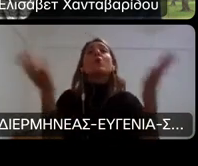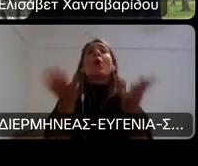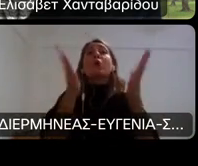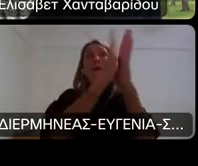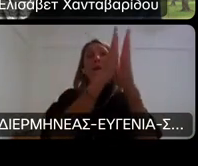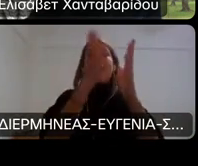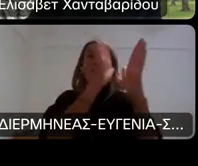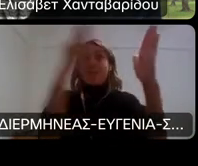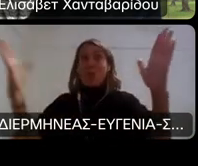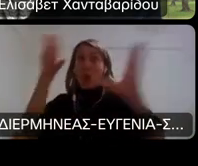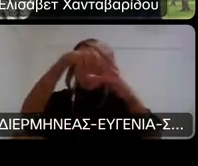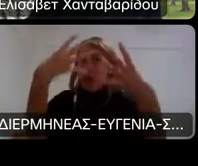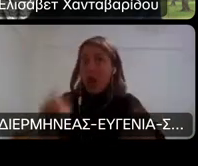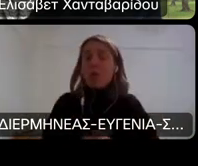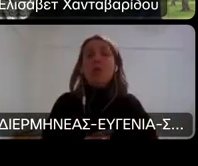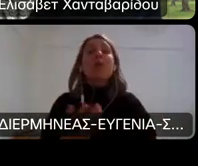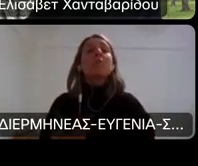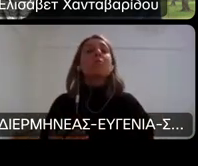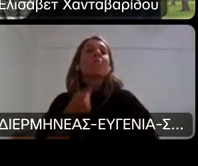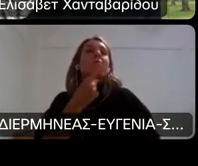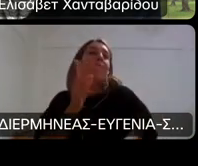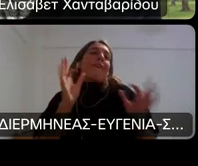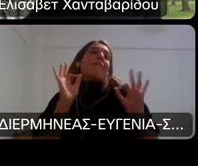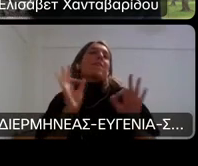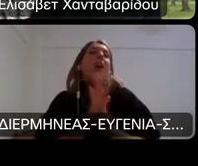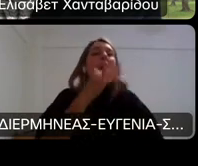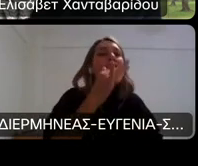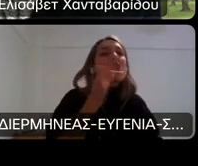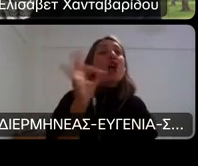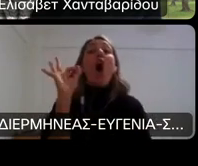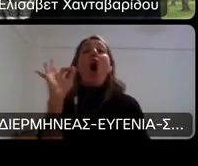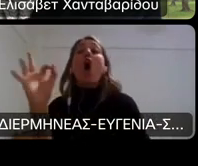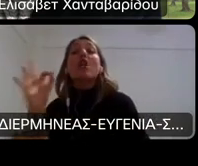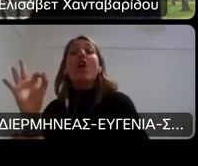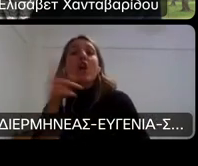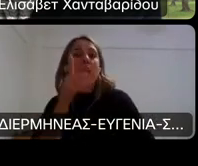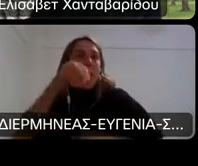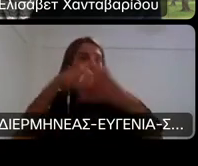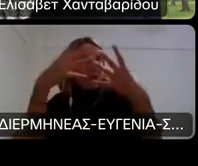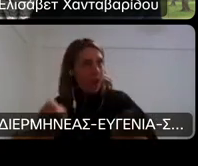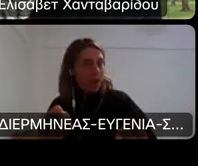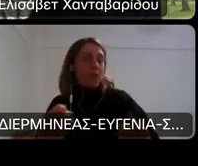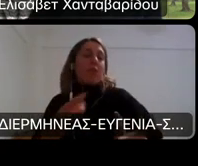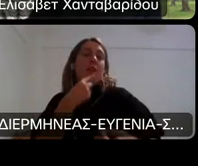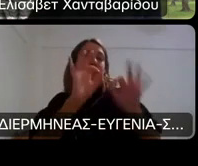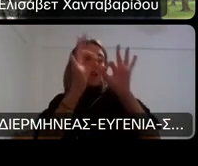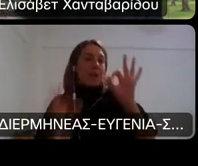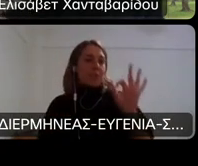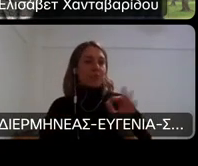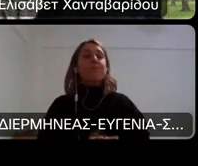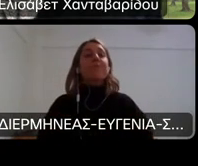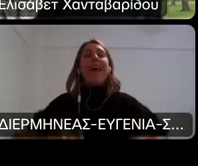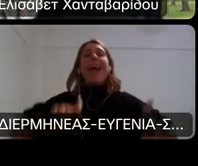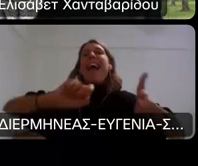στις συλλογές μας. Και φυσικά χρησιμοποιούμε γλώσσα και ορολογία για να τα περιγράψουμε όλα αυτά. Τα εργαλεία